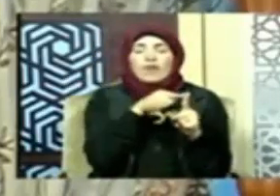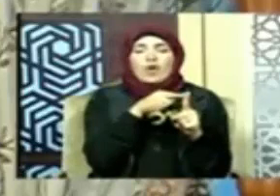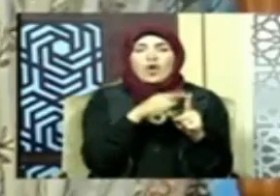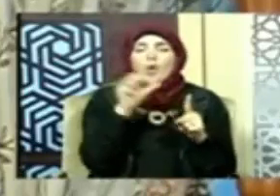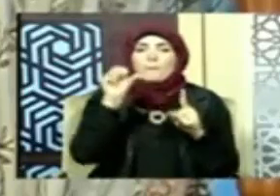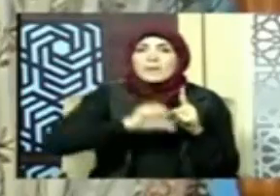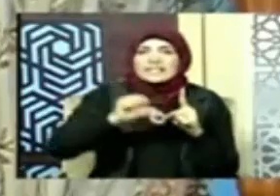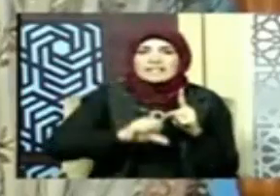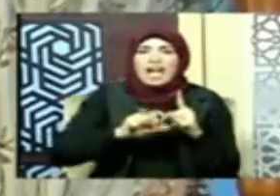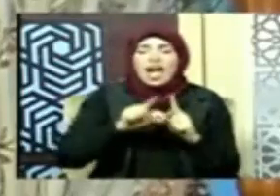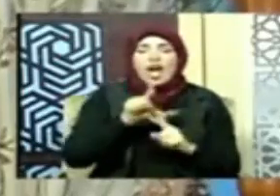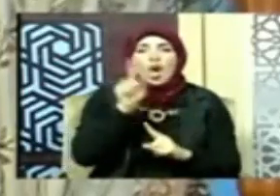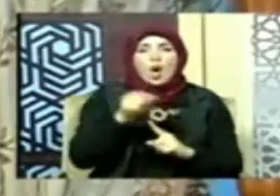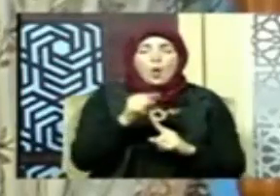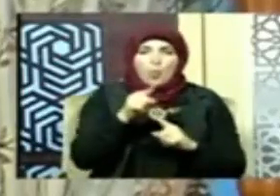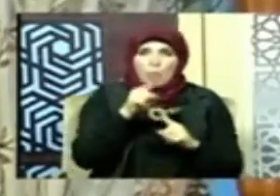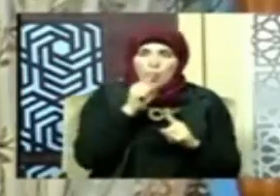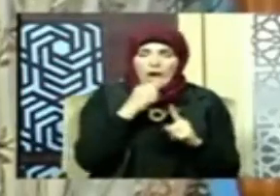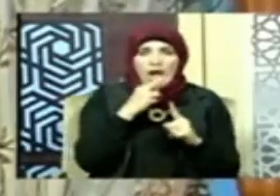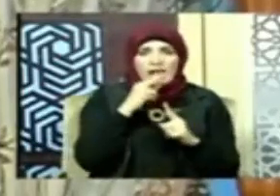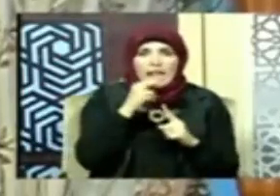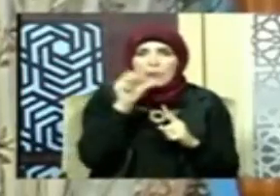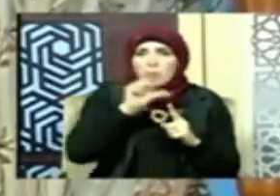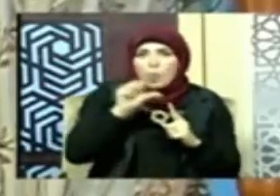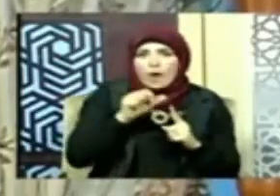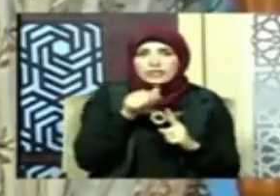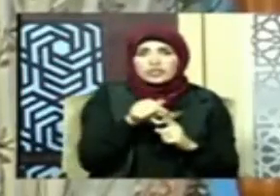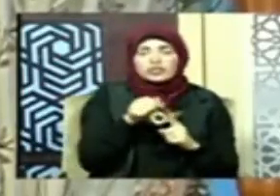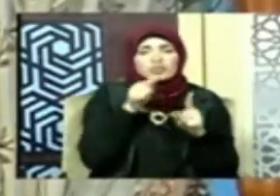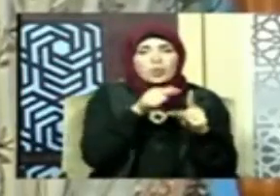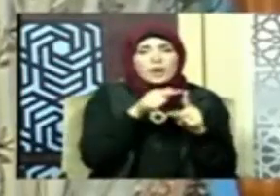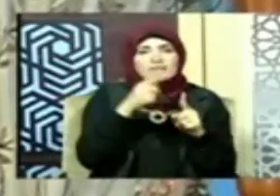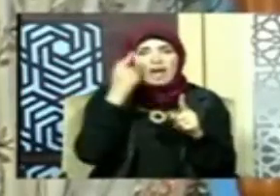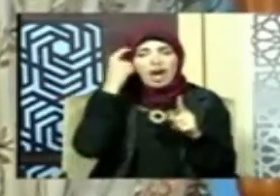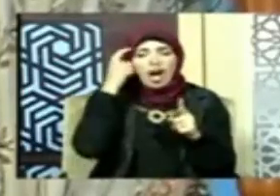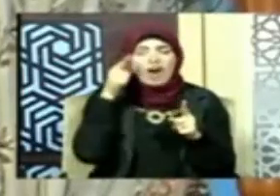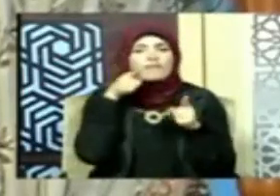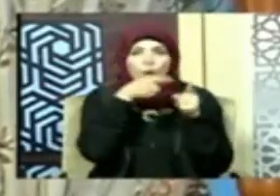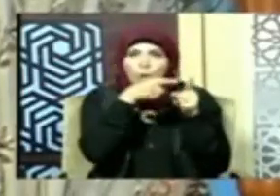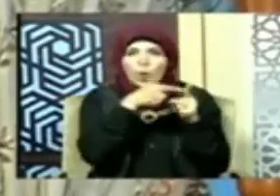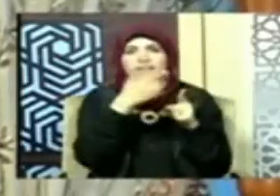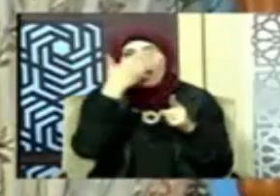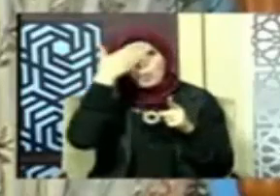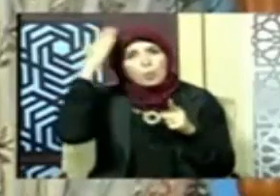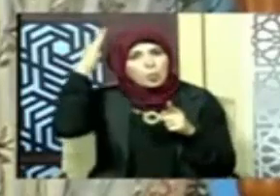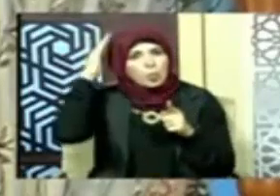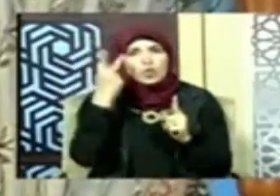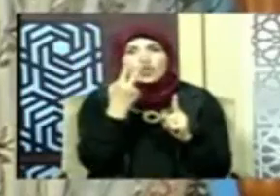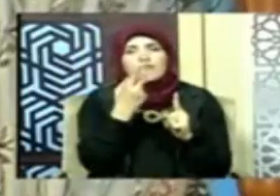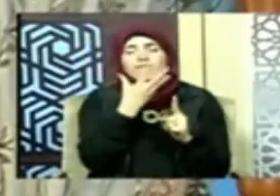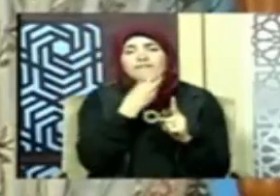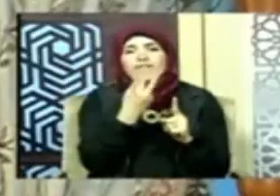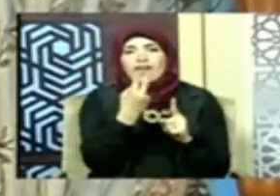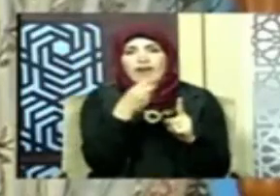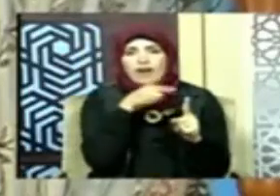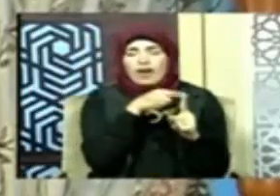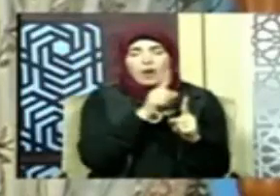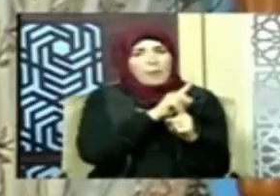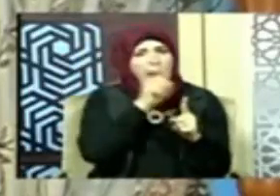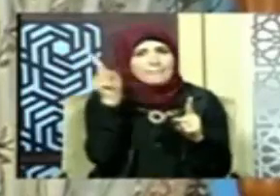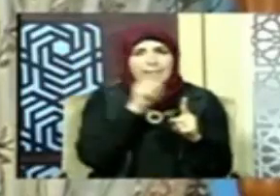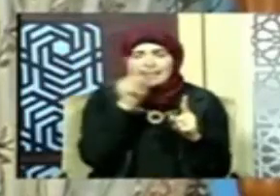والانحطاط والفحش في القول من علامات المنافقين، ولا علاقة له